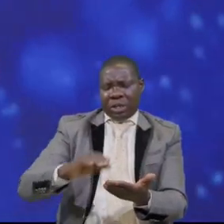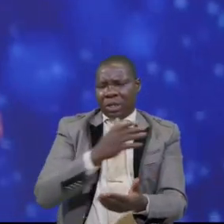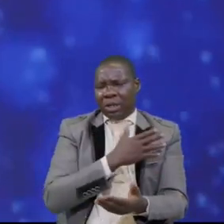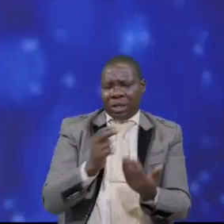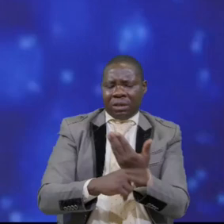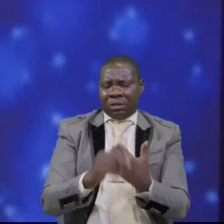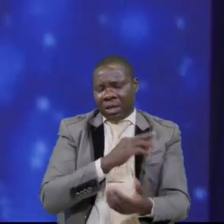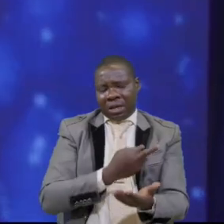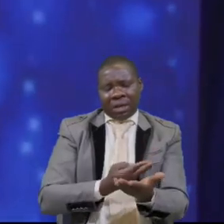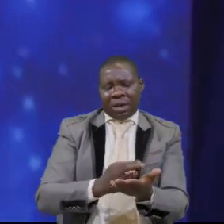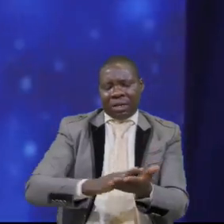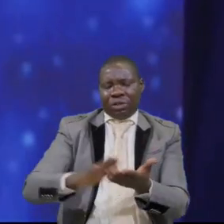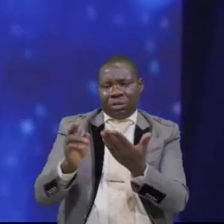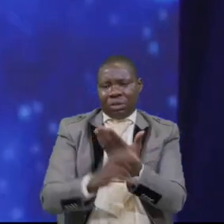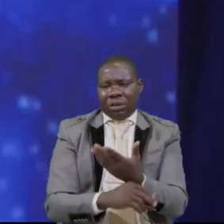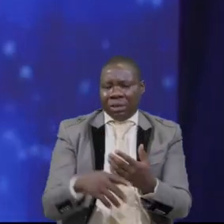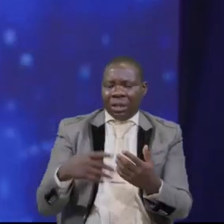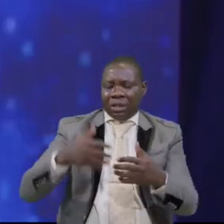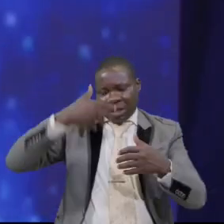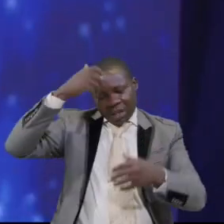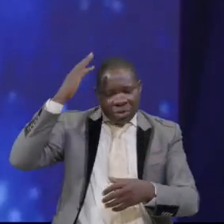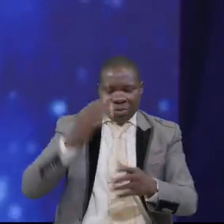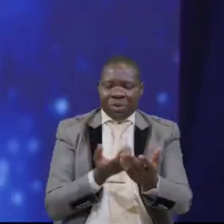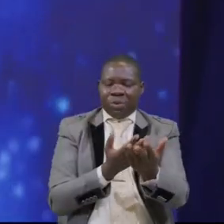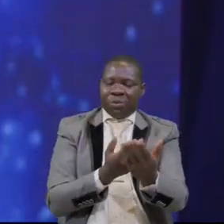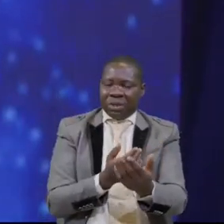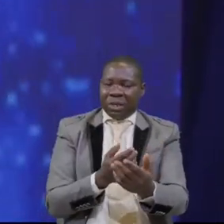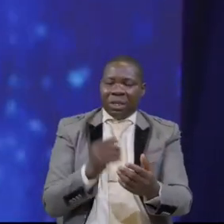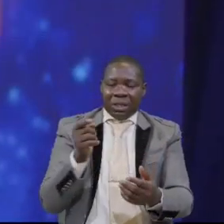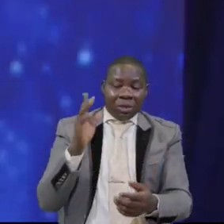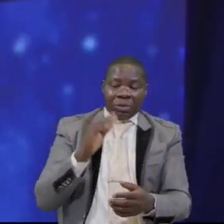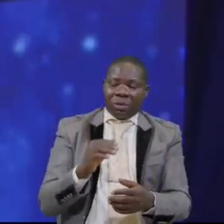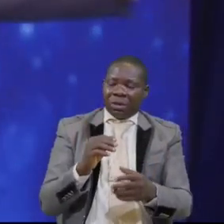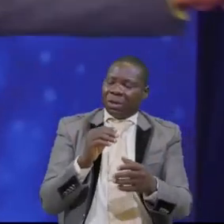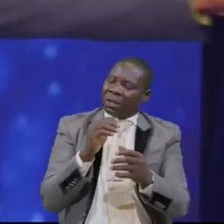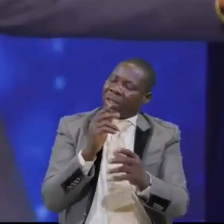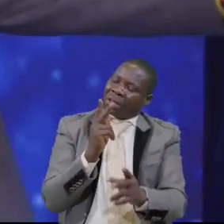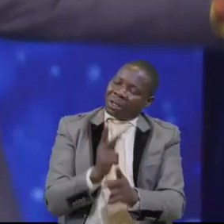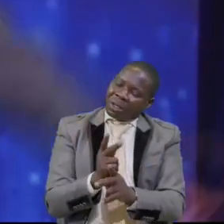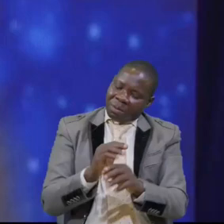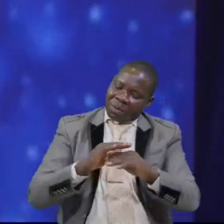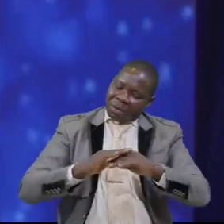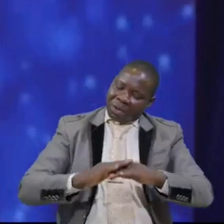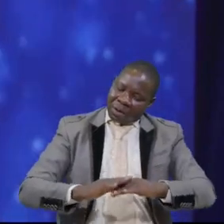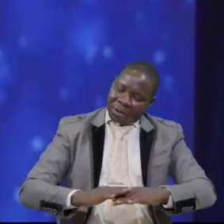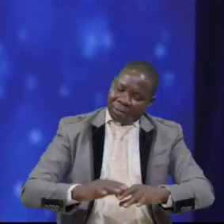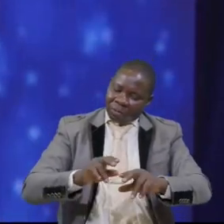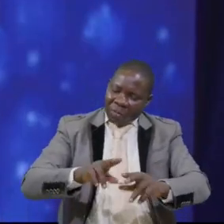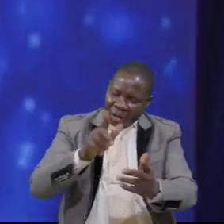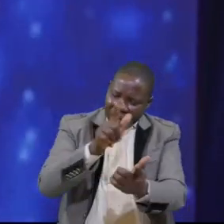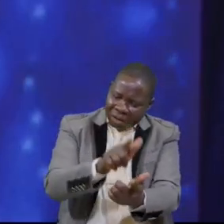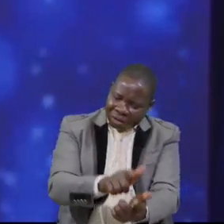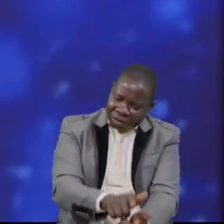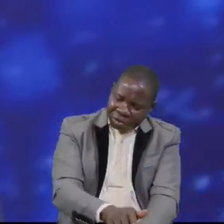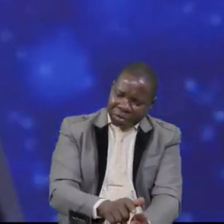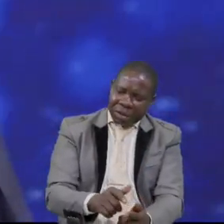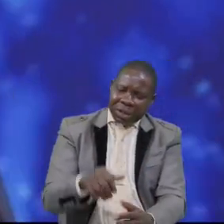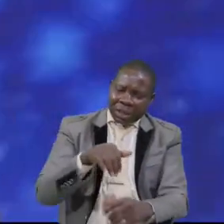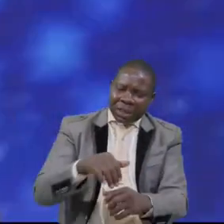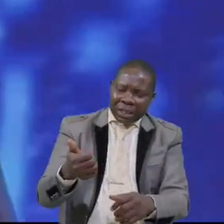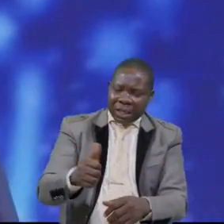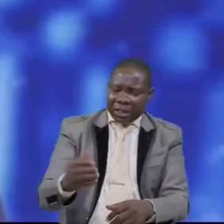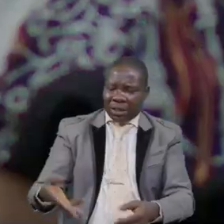l'attendent. Et il va se baisser, il va se calmer et il va cesser la prière. Aïe, nous allons la